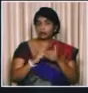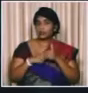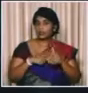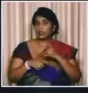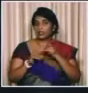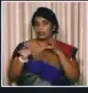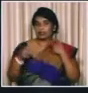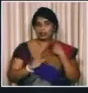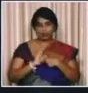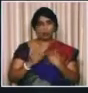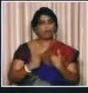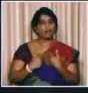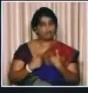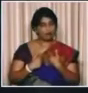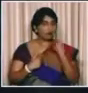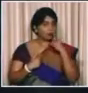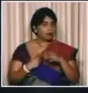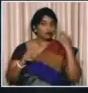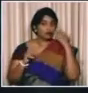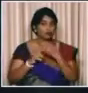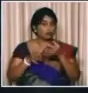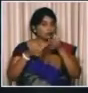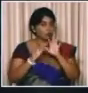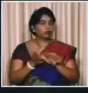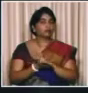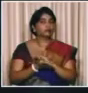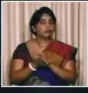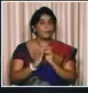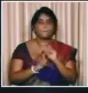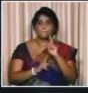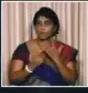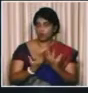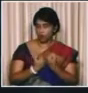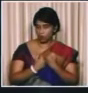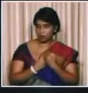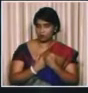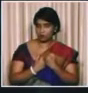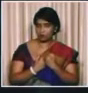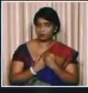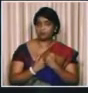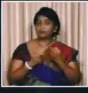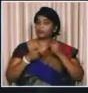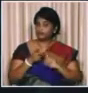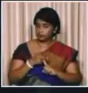ඉතිහාසයක් අපේ රට තිබෙනවා එනිසා මේ පිළිබඳ නිශ්චිත පැහැදිලි කිරීමක් මේ පාර්ලිමේන්තුවට අවශ්‍යයි